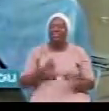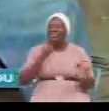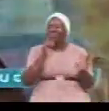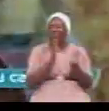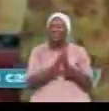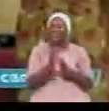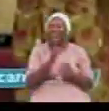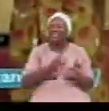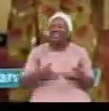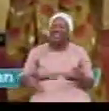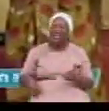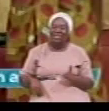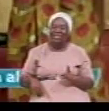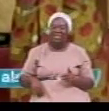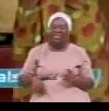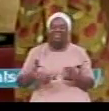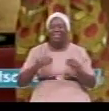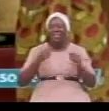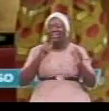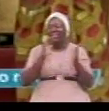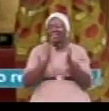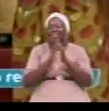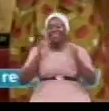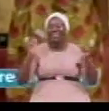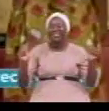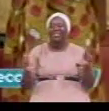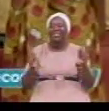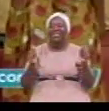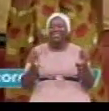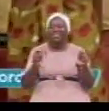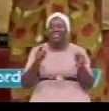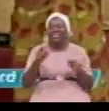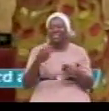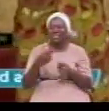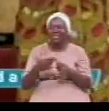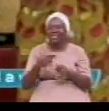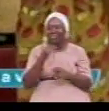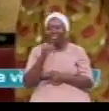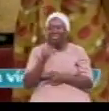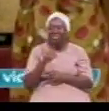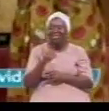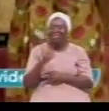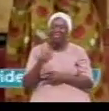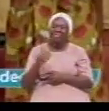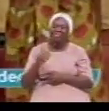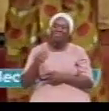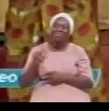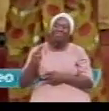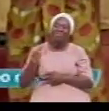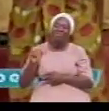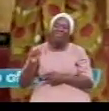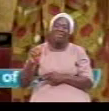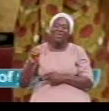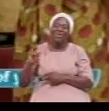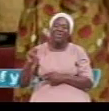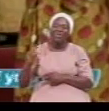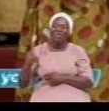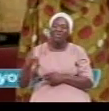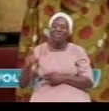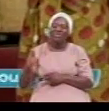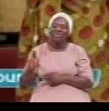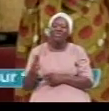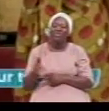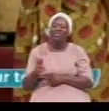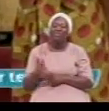Praise the Lord. Hallelujah. Her name is Lydia Maundu from